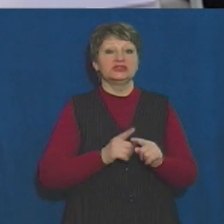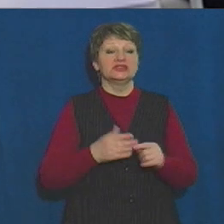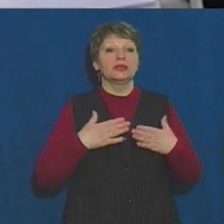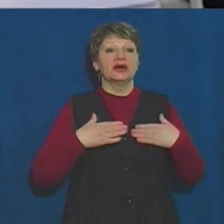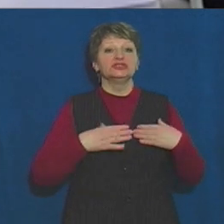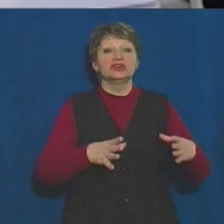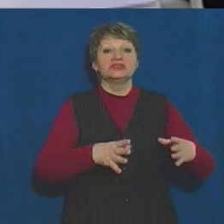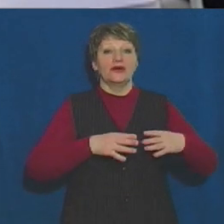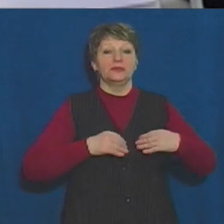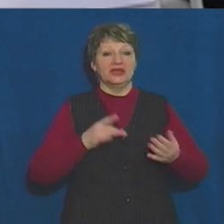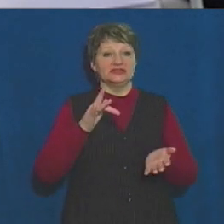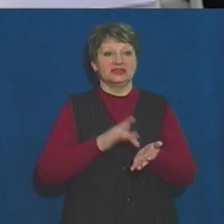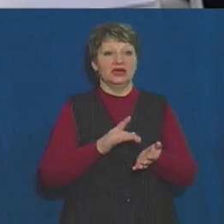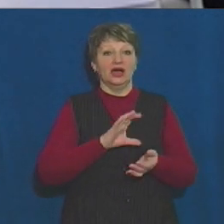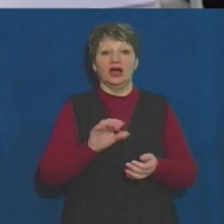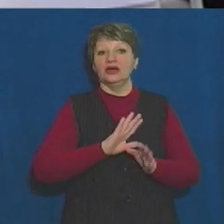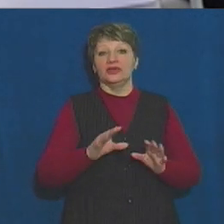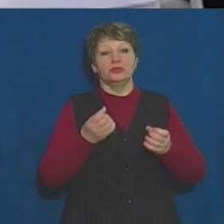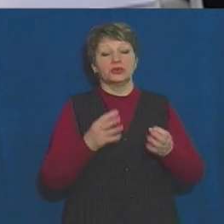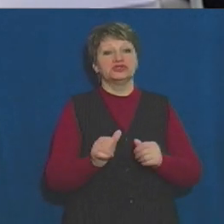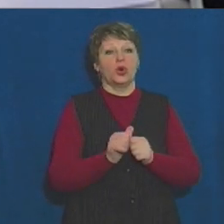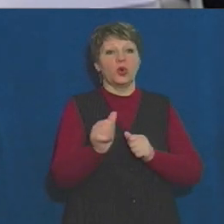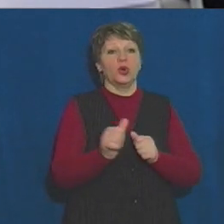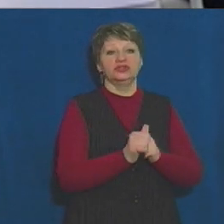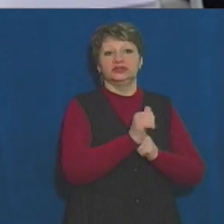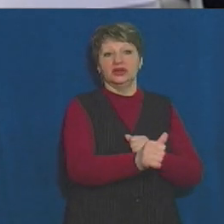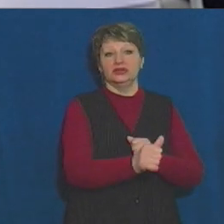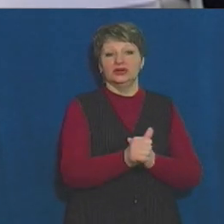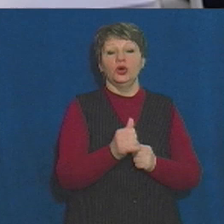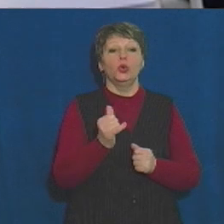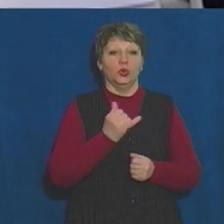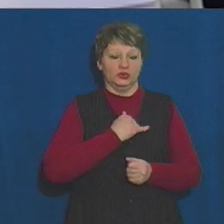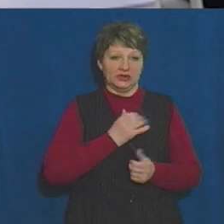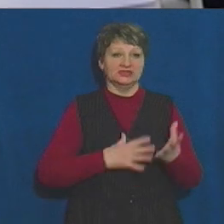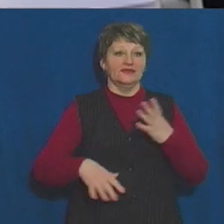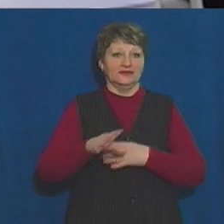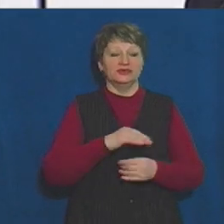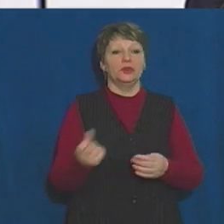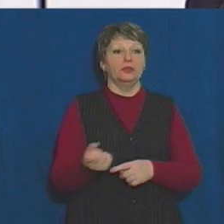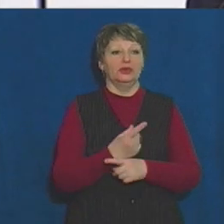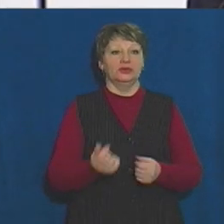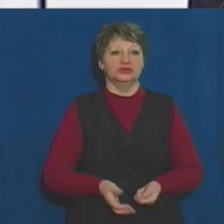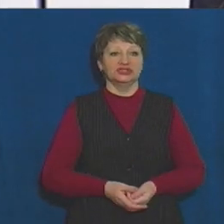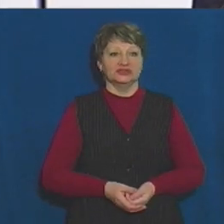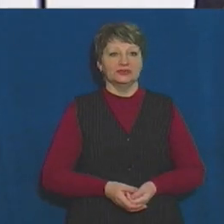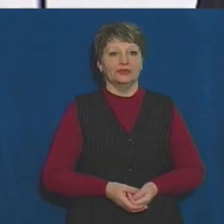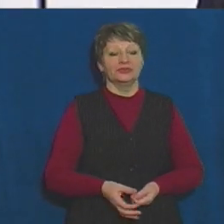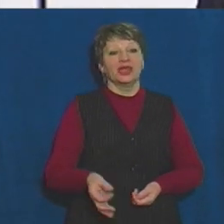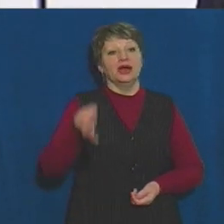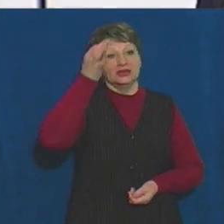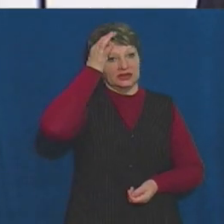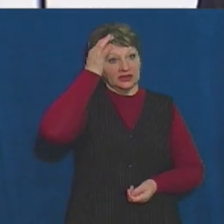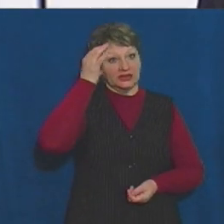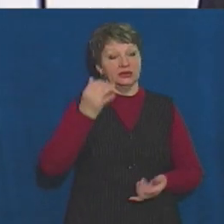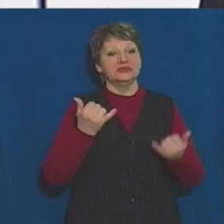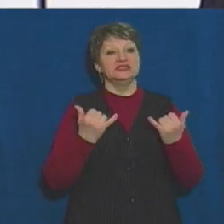окремих якихось посадовців, а взагалі всіх громадян України, то у нас все вийде. Дякую за пестю. Нагадаю глядачам, що сьогодні в ефірі